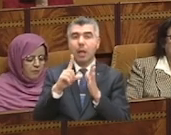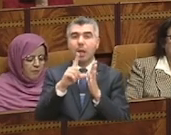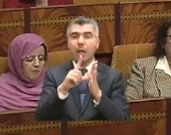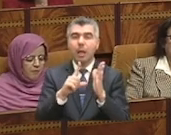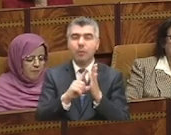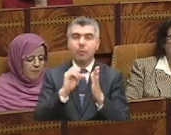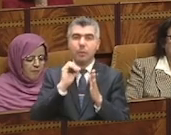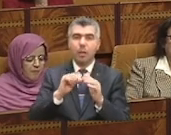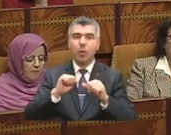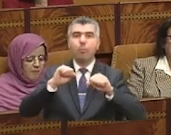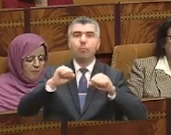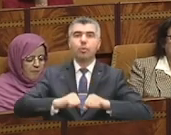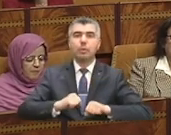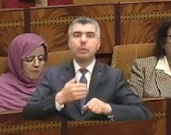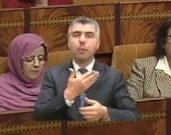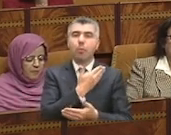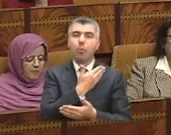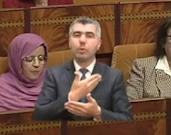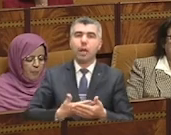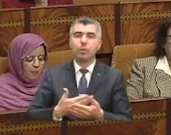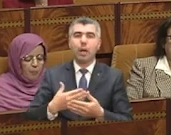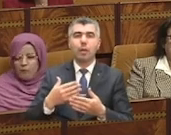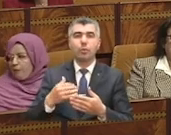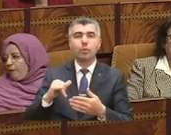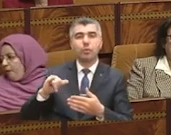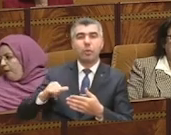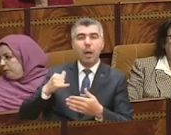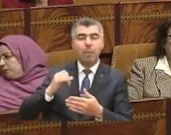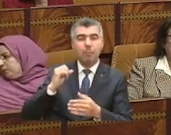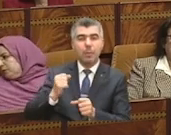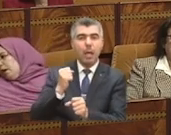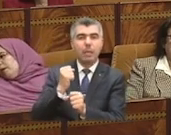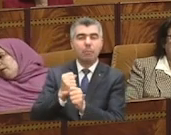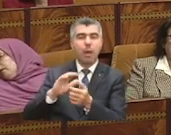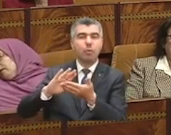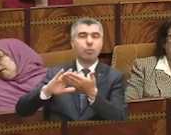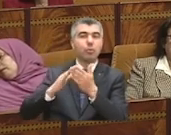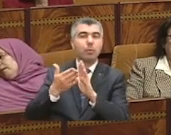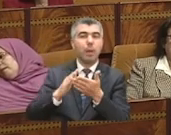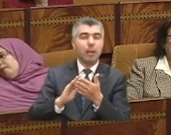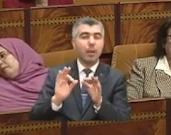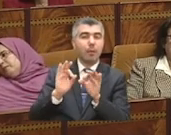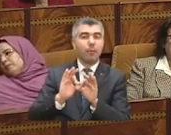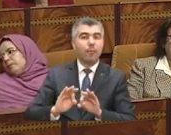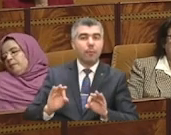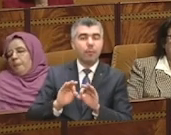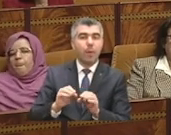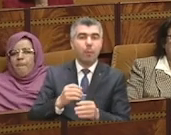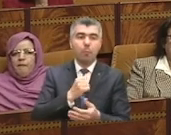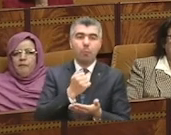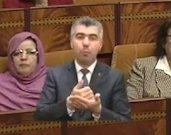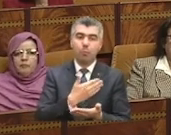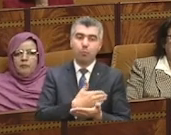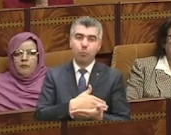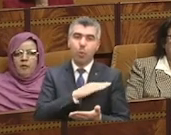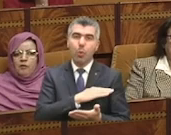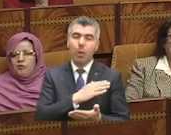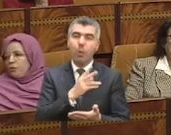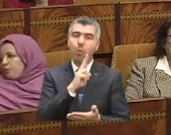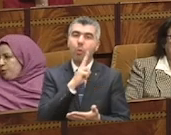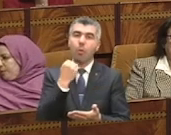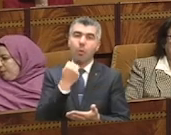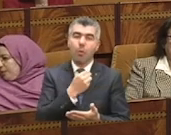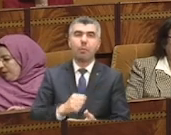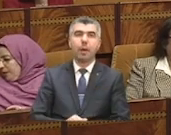المتعلق بالمجلس الاستشاري للشباب والعمل الجمعوي، وهذه مسؤولية الحكومة ككل. نقترح